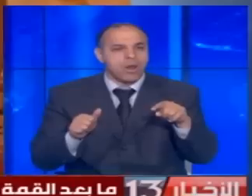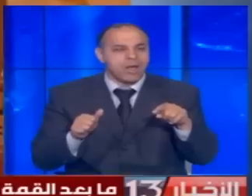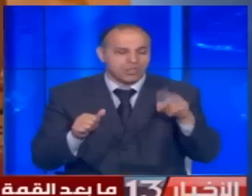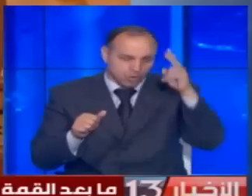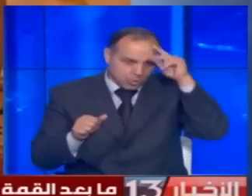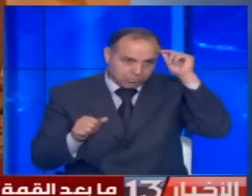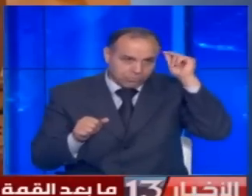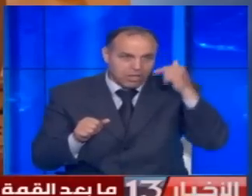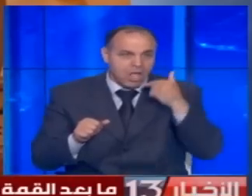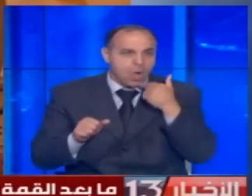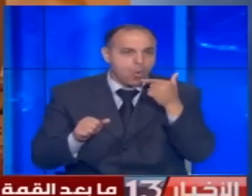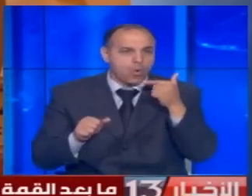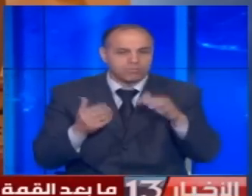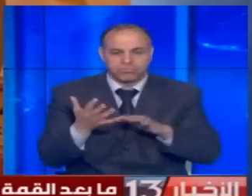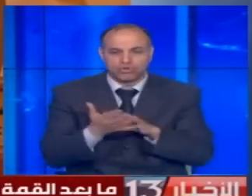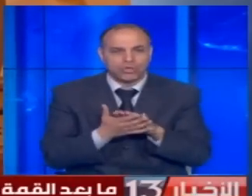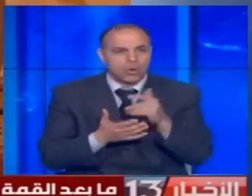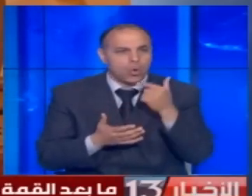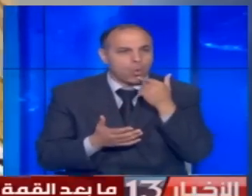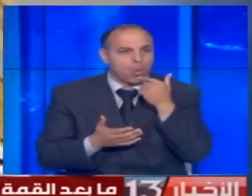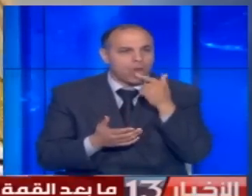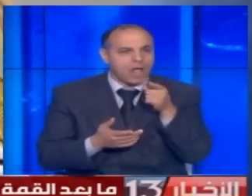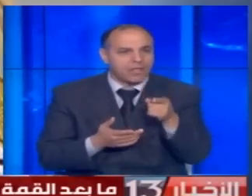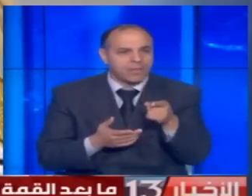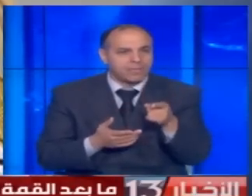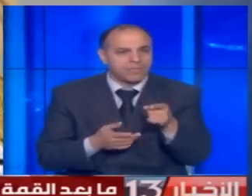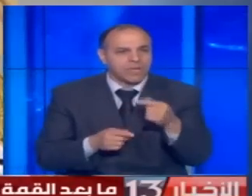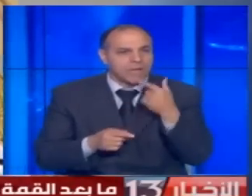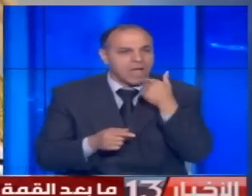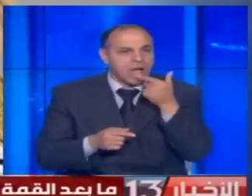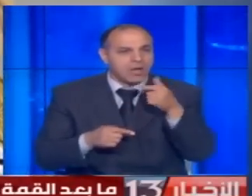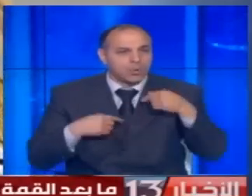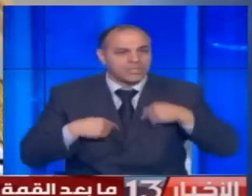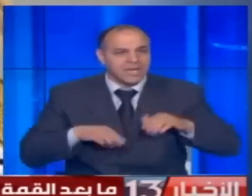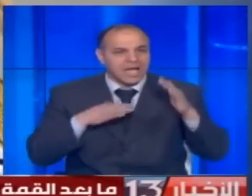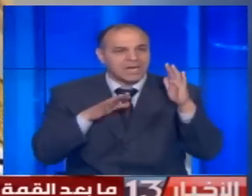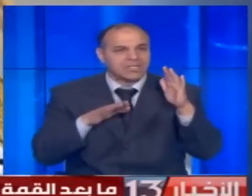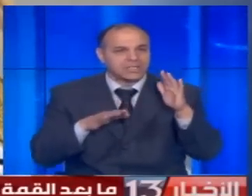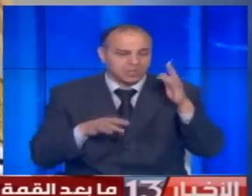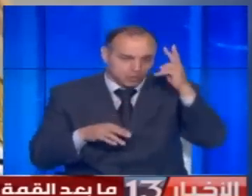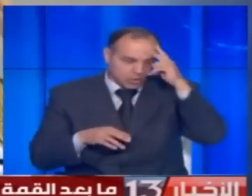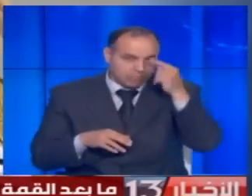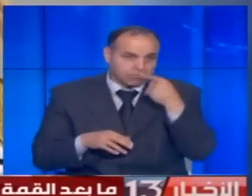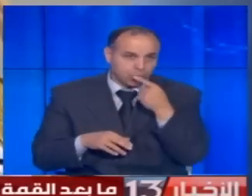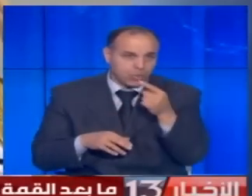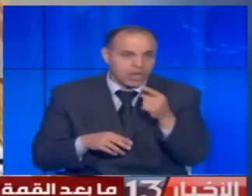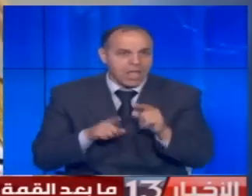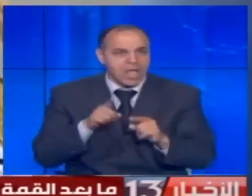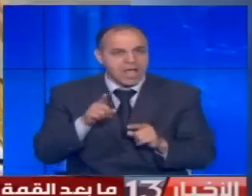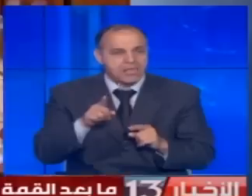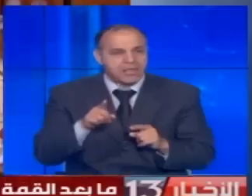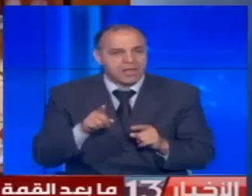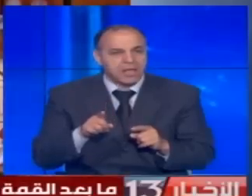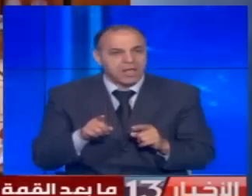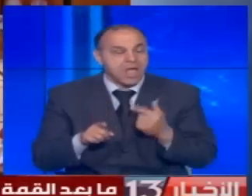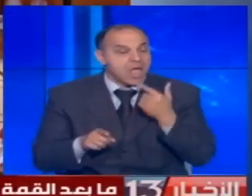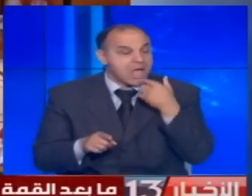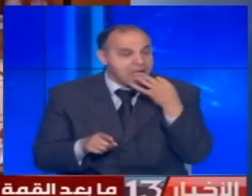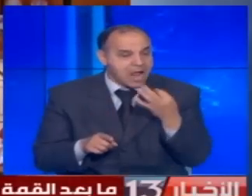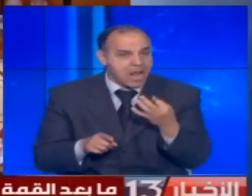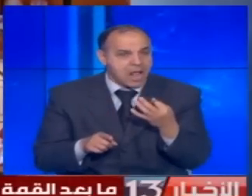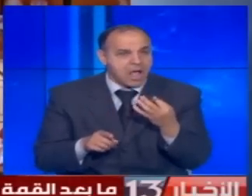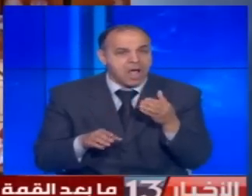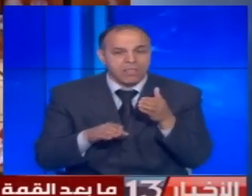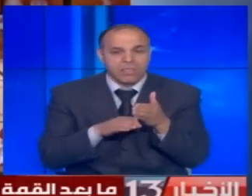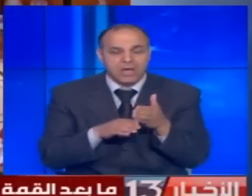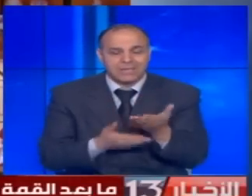اسقط الازمه الخليجيه من بنوده فهي كما اعلن وزير الخارجيه السعودي هل لها الا داخل